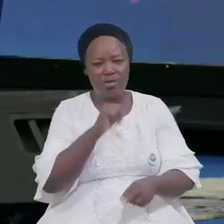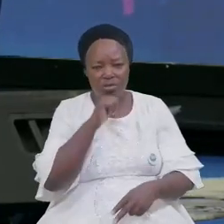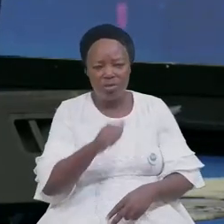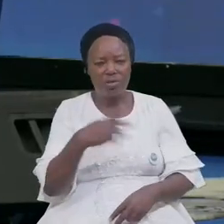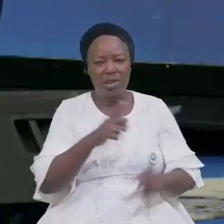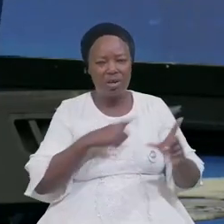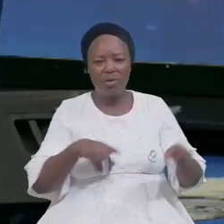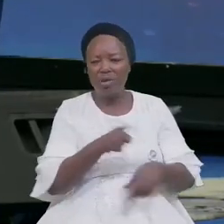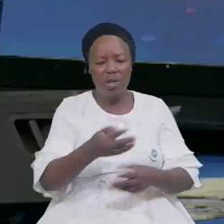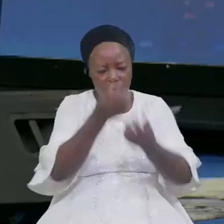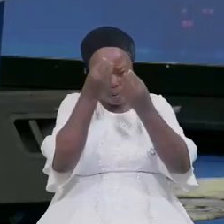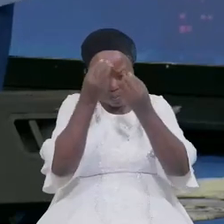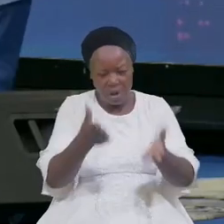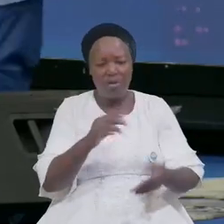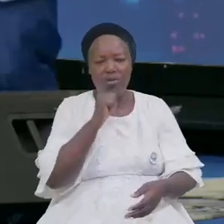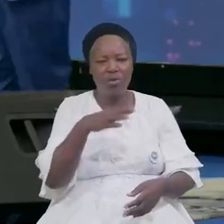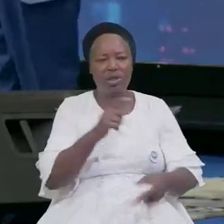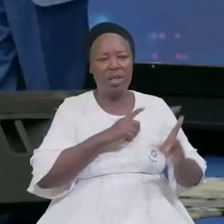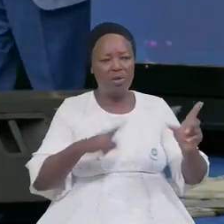l'Éternel, ils n'obéissent pas à l'Éternel.